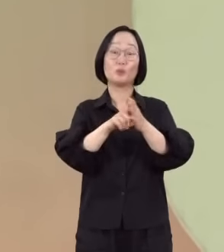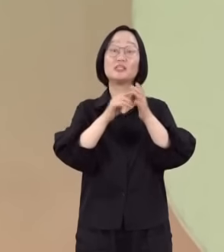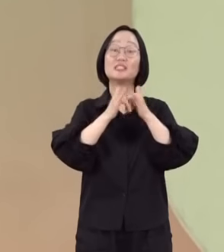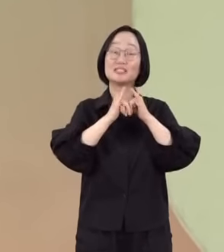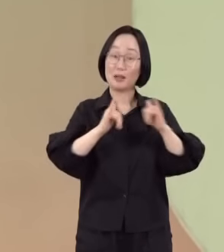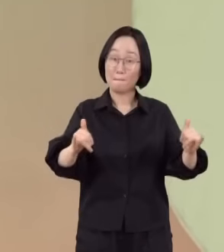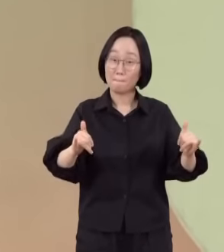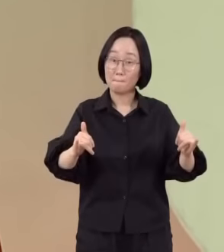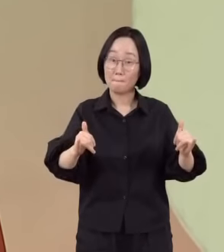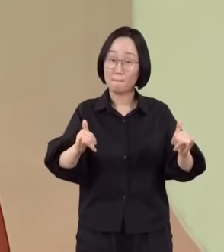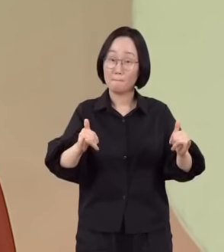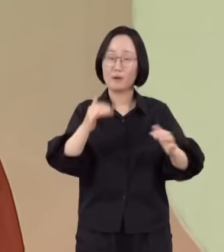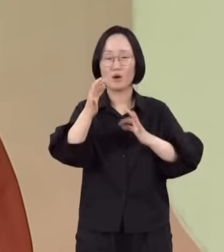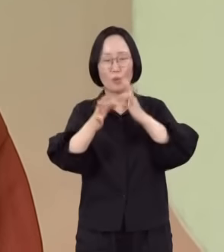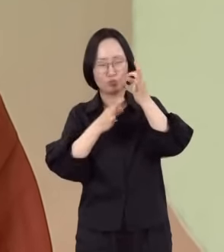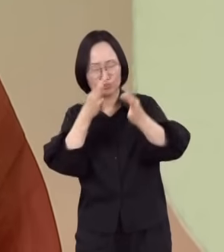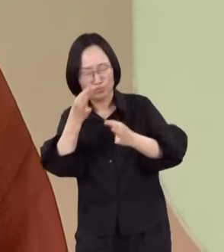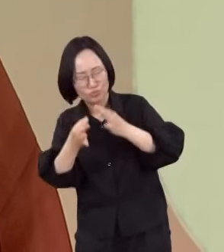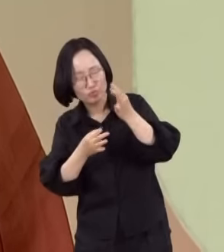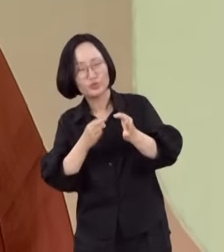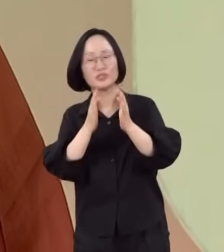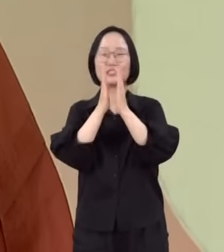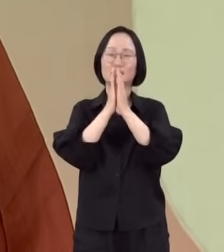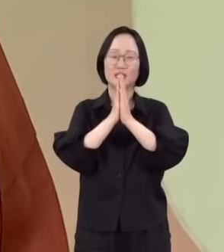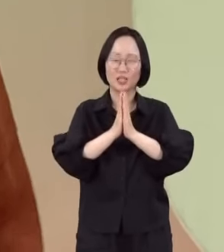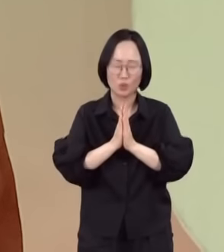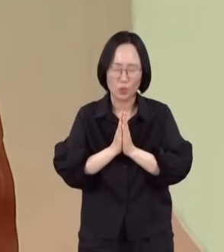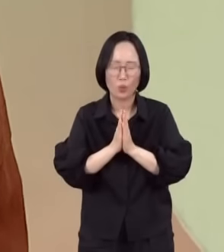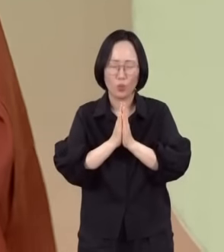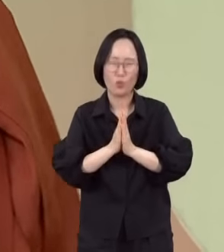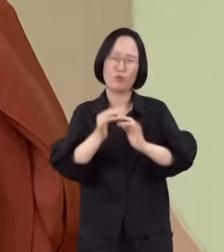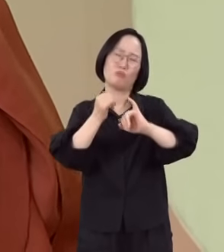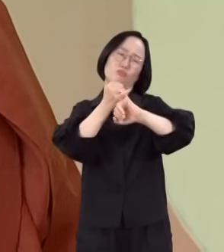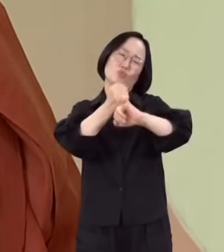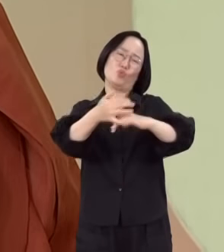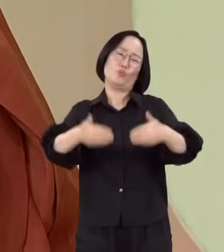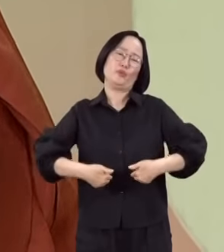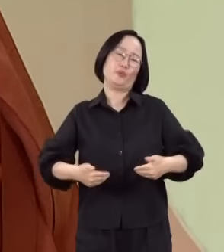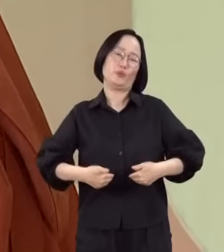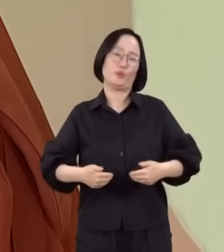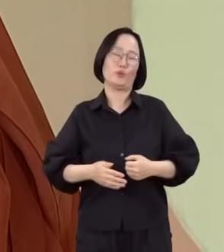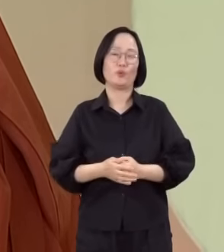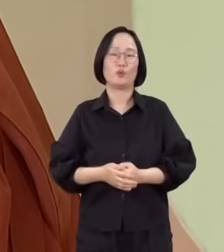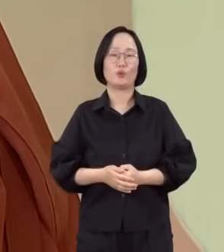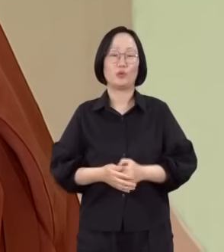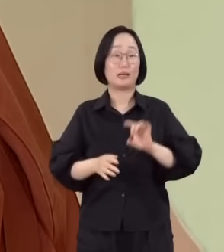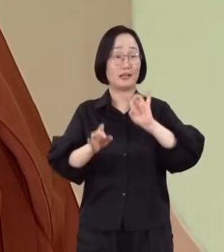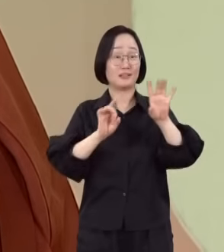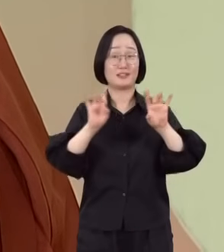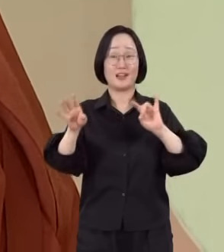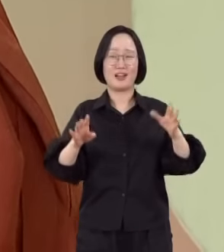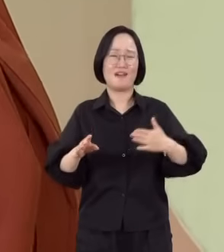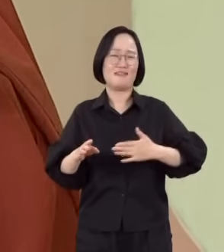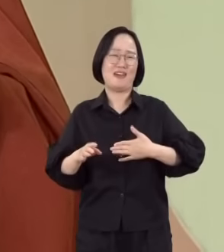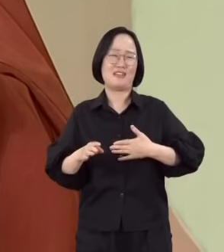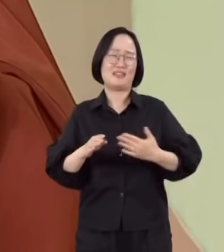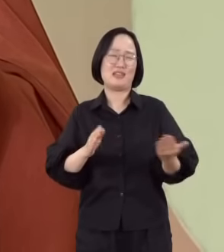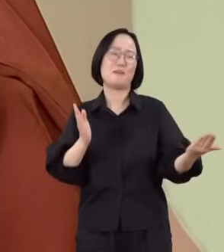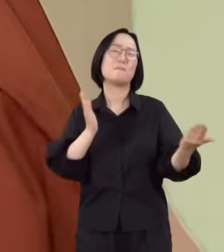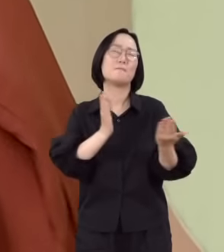불자라면 염불해도 됩니다 각자 자기가 좋아하는 기도법 있다면